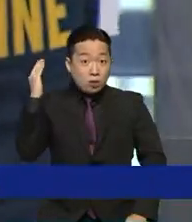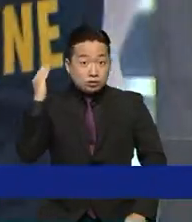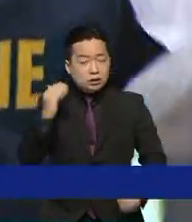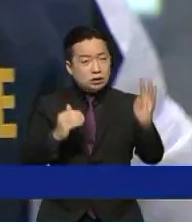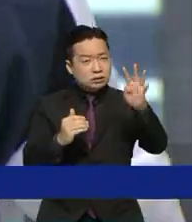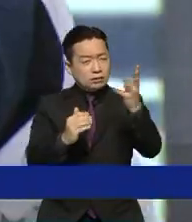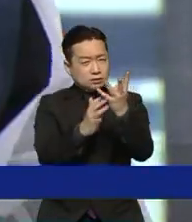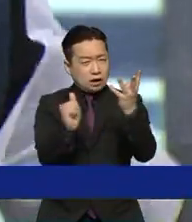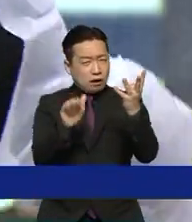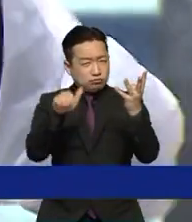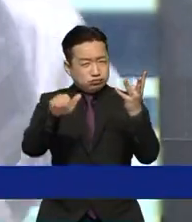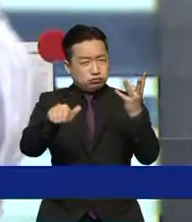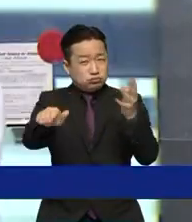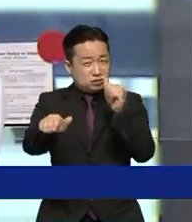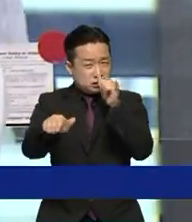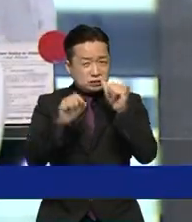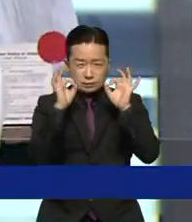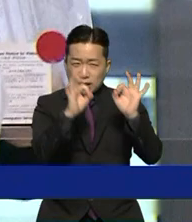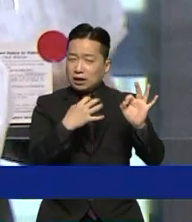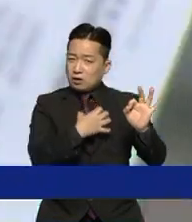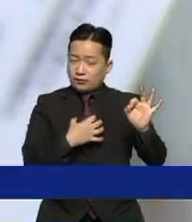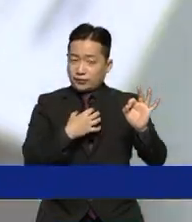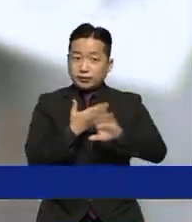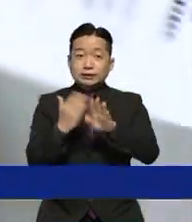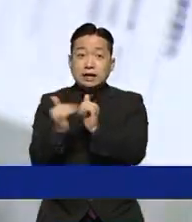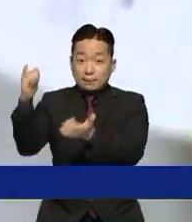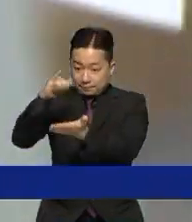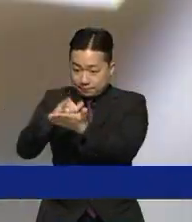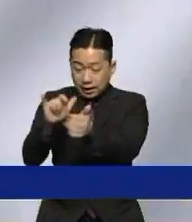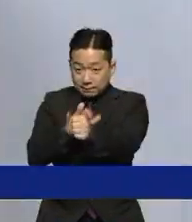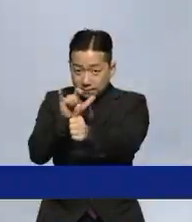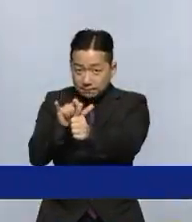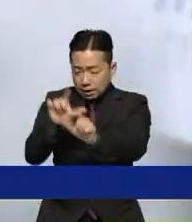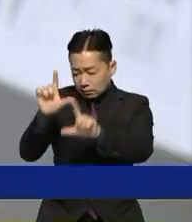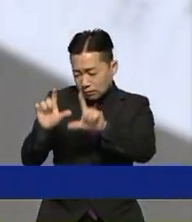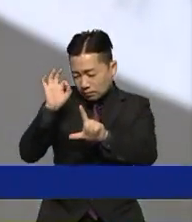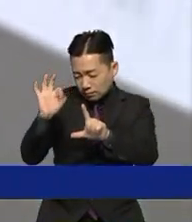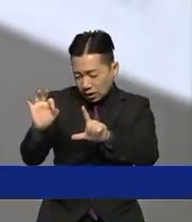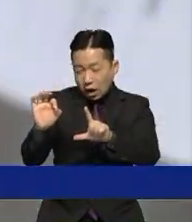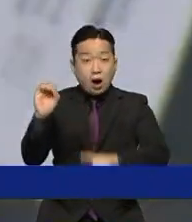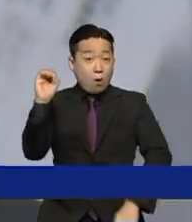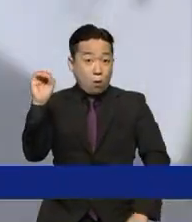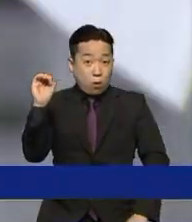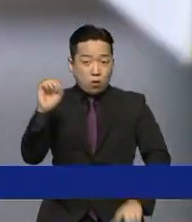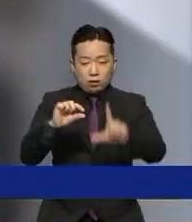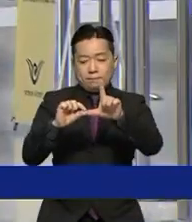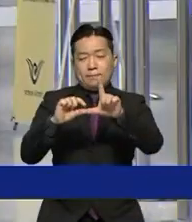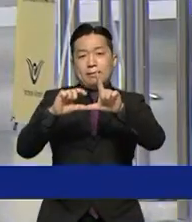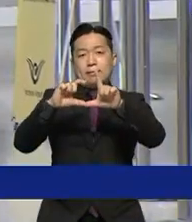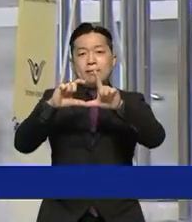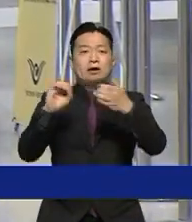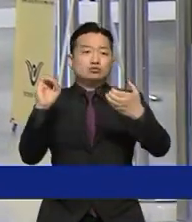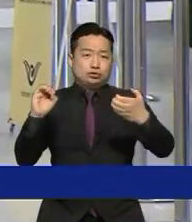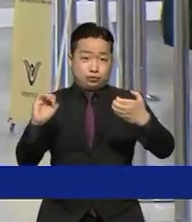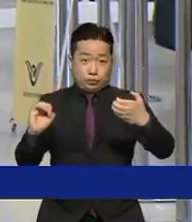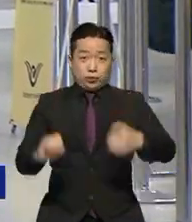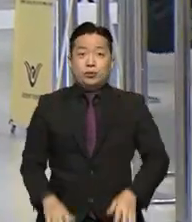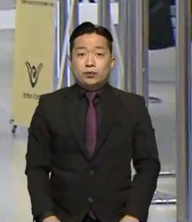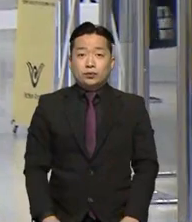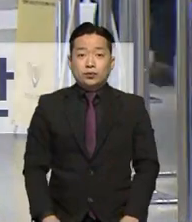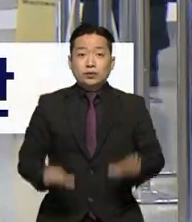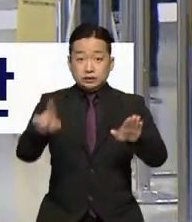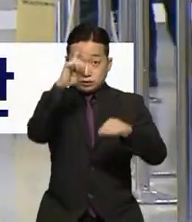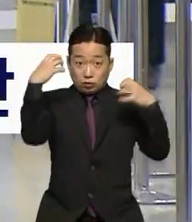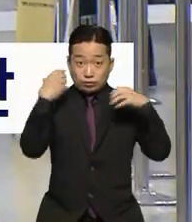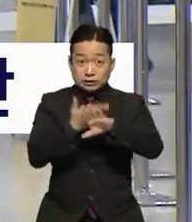유지하고 있는 점이 걱정입니다. 해외 유입 환자의 오미크론 검출률이 90%에 근접하기 때문입니다.